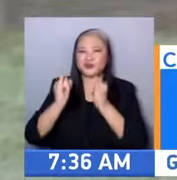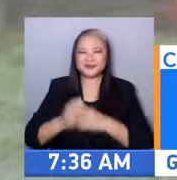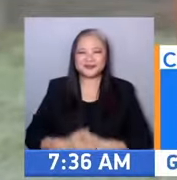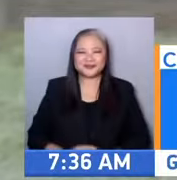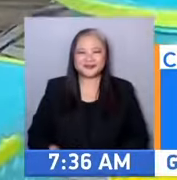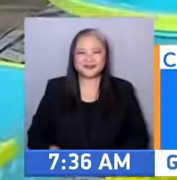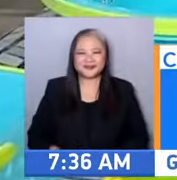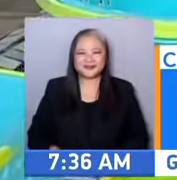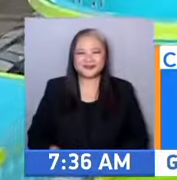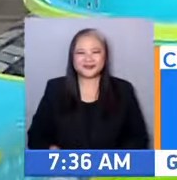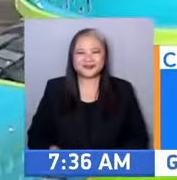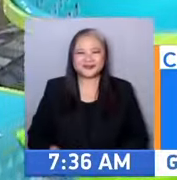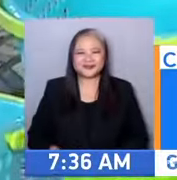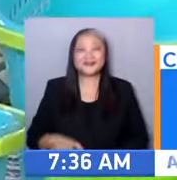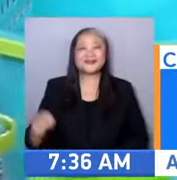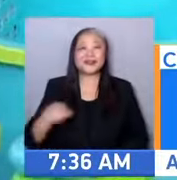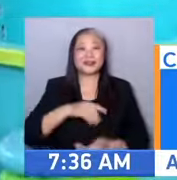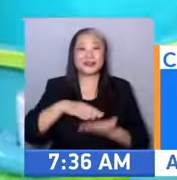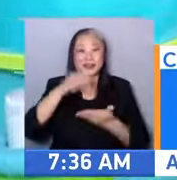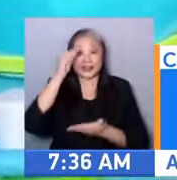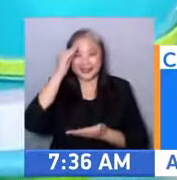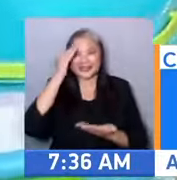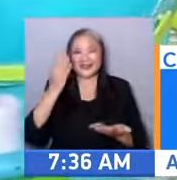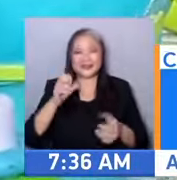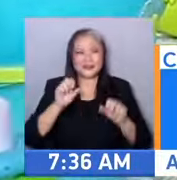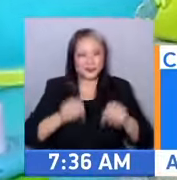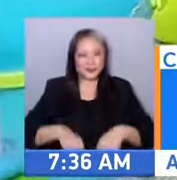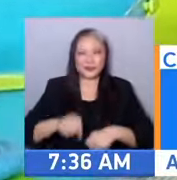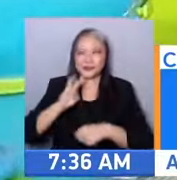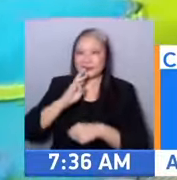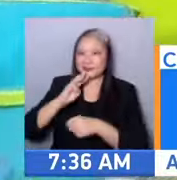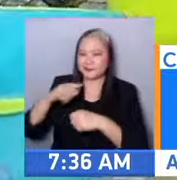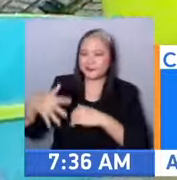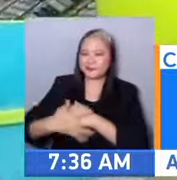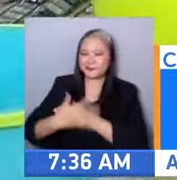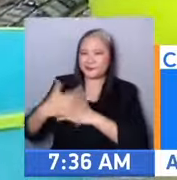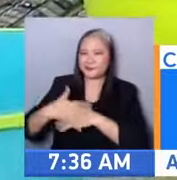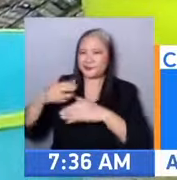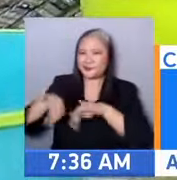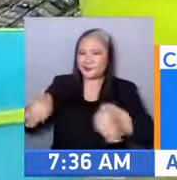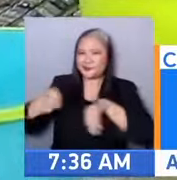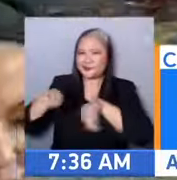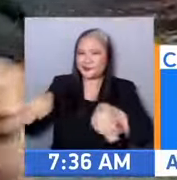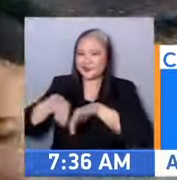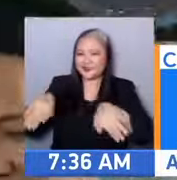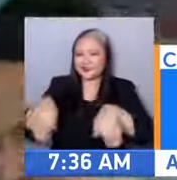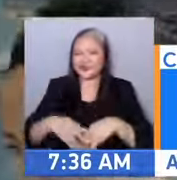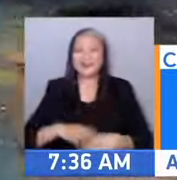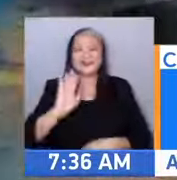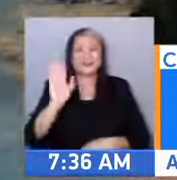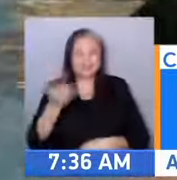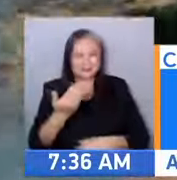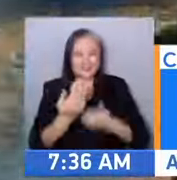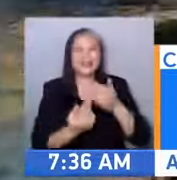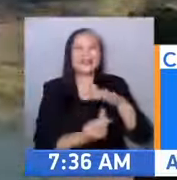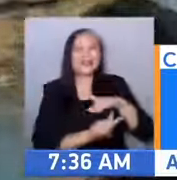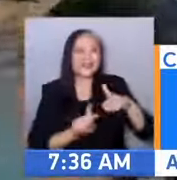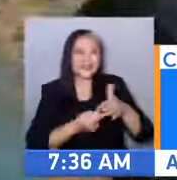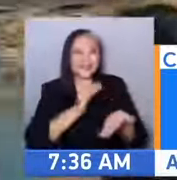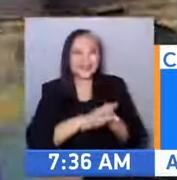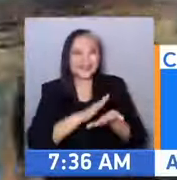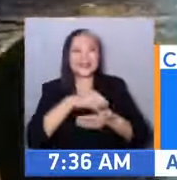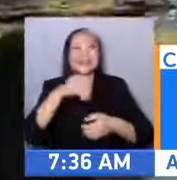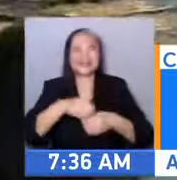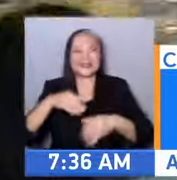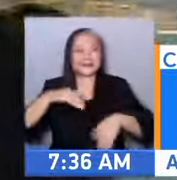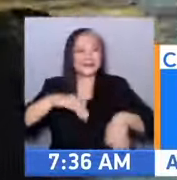Matutunan to, Coach, hindi lang sa ano, pwede din sa tubig. Yes, parang sinasabi nga namin eh, parang preschool in the pool to. Yes, oo. Oh, ayan nga, oo, oh, natutunan,